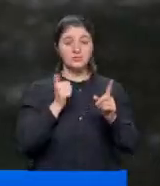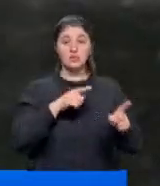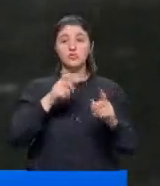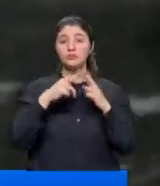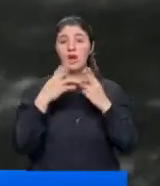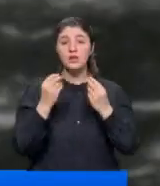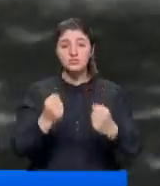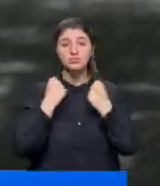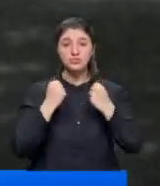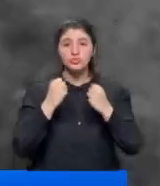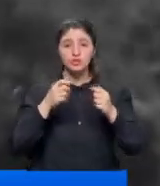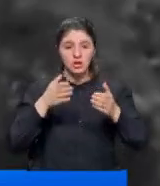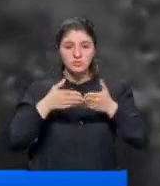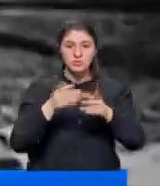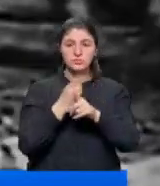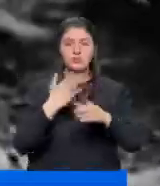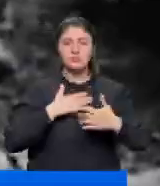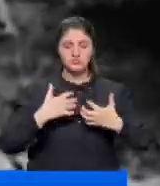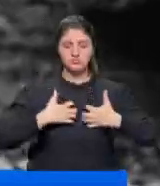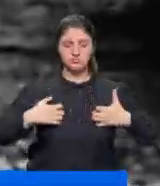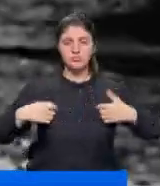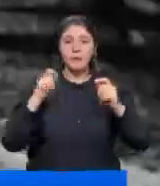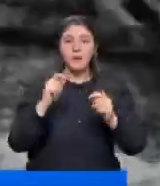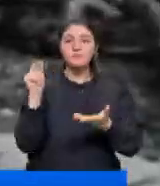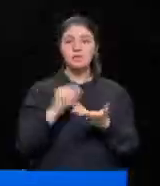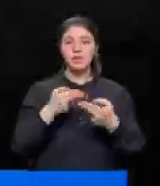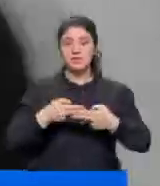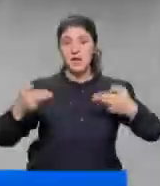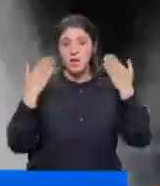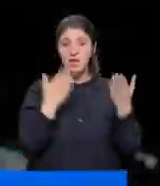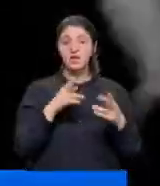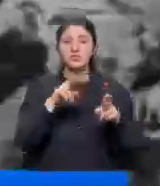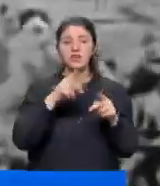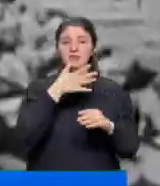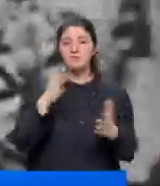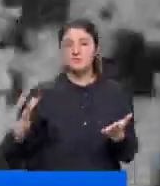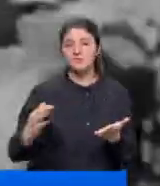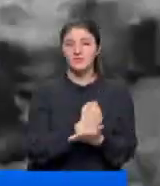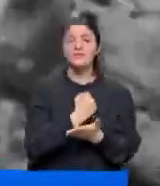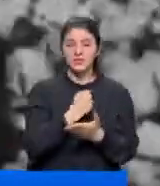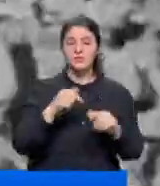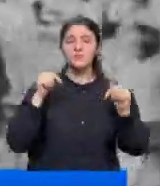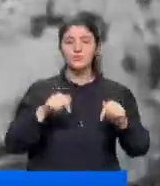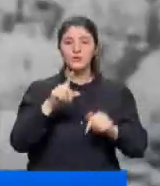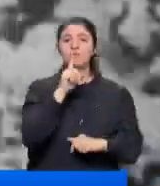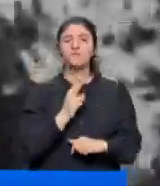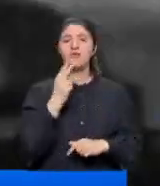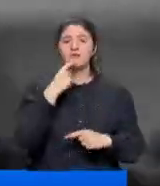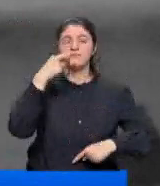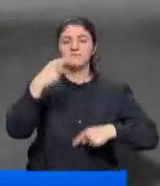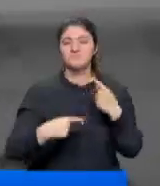dünyanın en güçlü donanması'na karşı bir sürü siper ederek yazdığı destanın Çanakkale deniz Zaferi'nin bugün